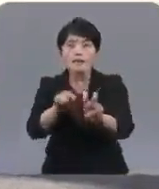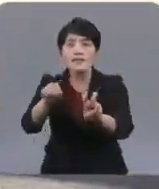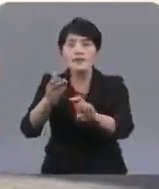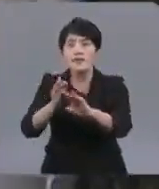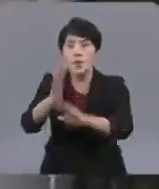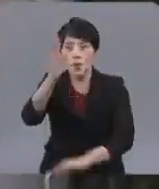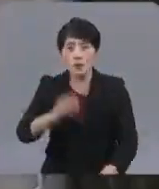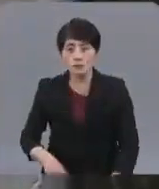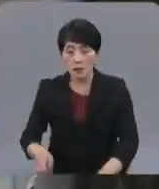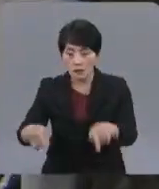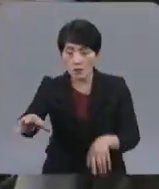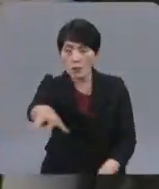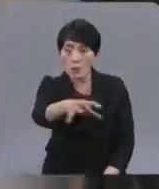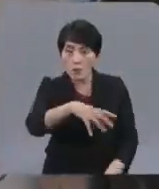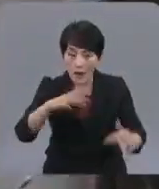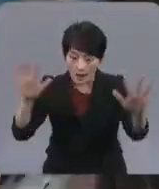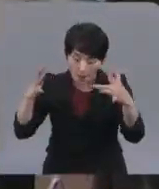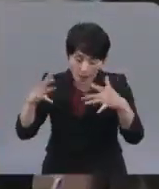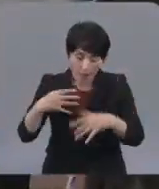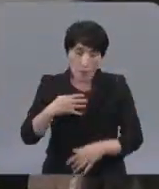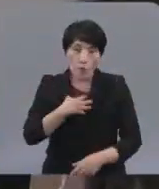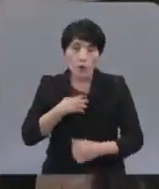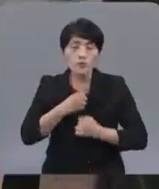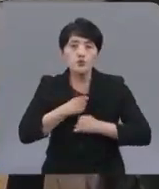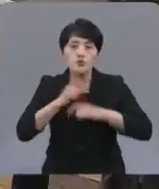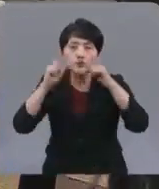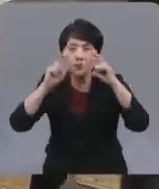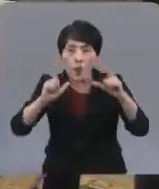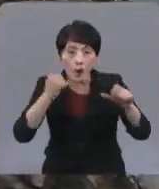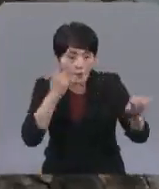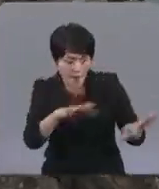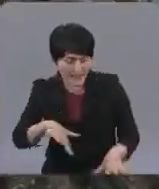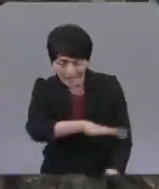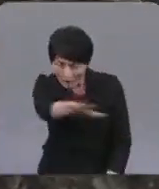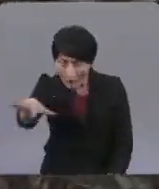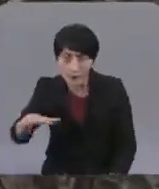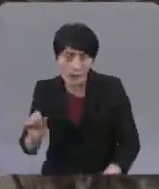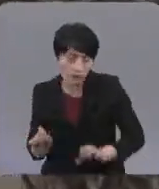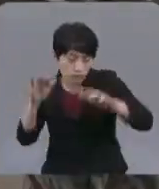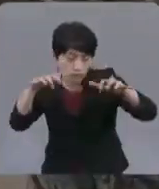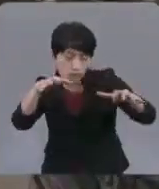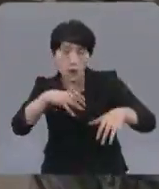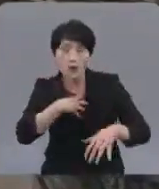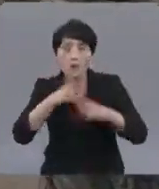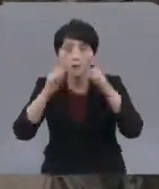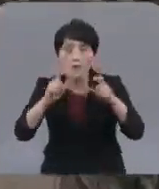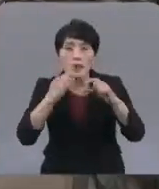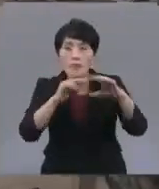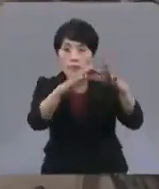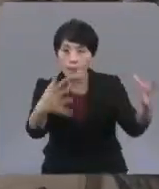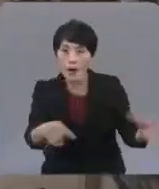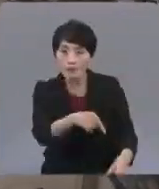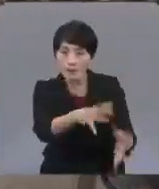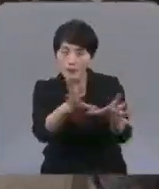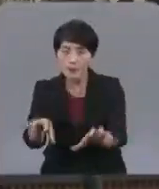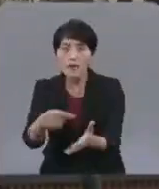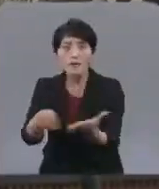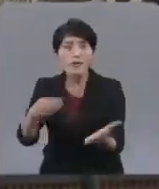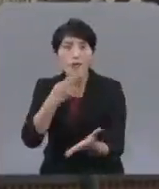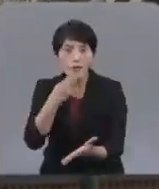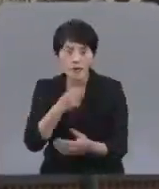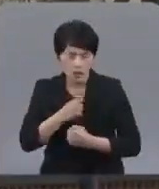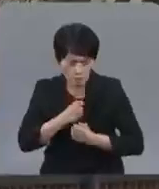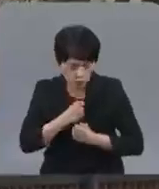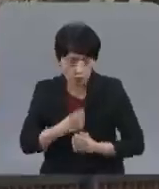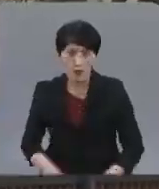thành song dự báo rõ sẽ tiếp tục giật mạnh cho đến sáng hôm sau có lúc vào khoảng 20 m tr giây Chính phủ đã ban hành cảnh báo gió mạnh tại